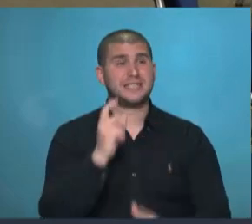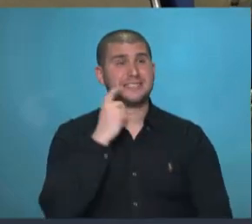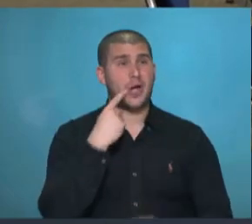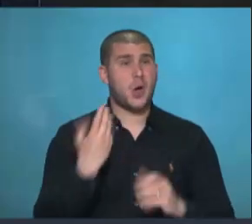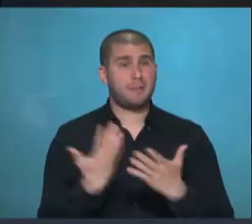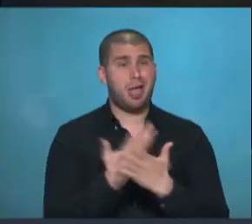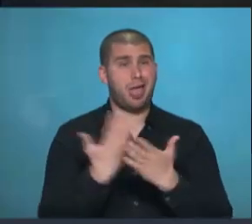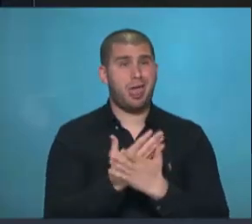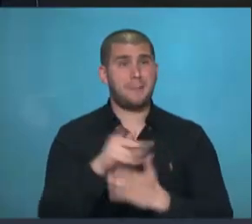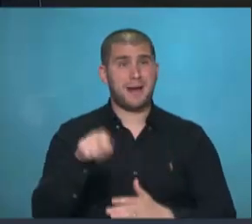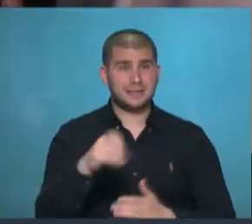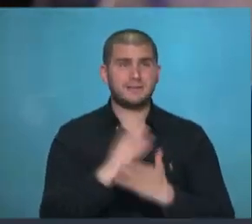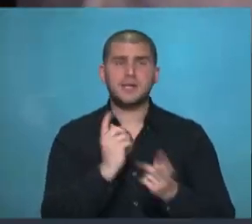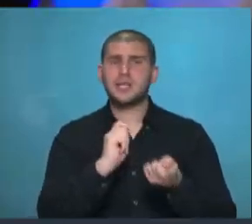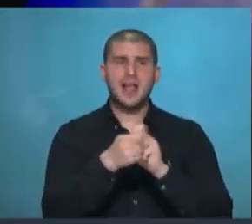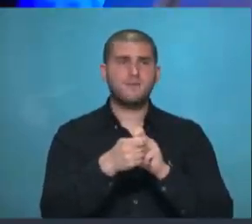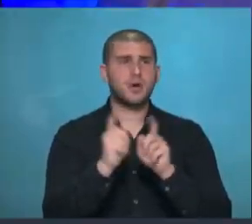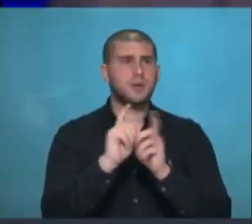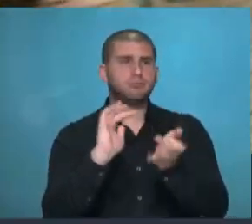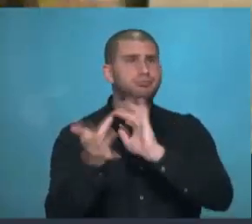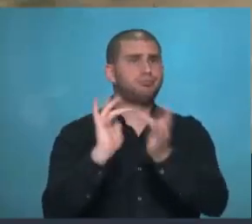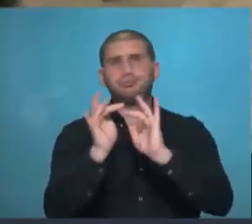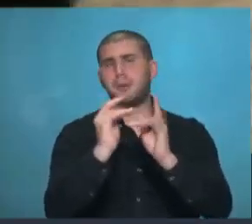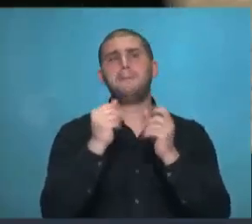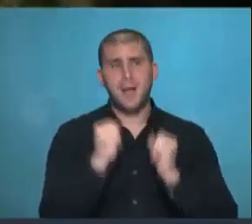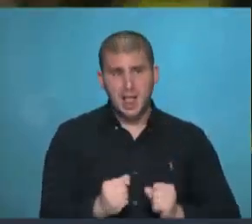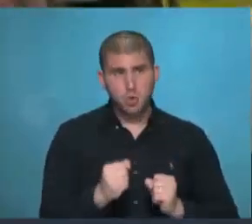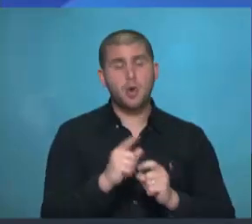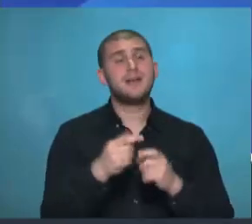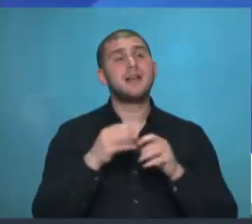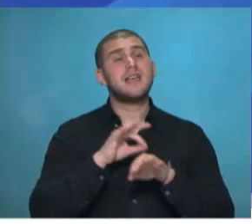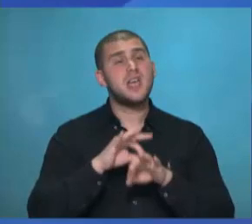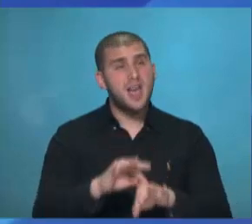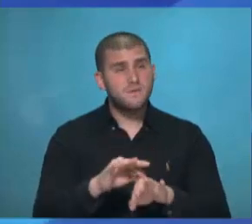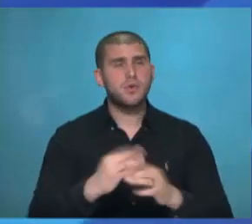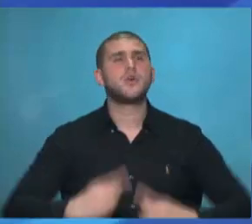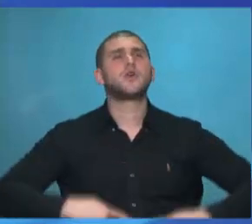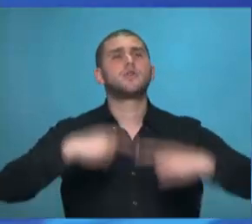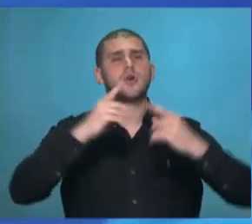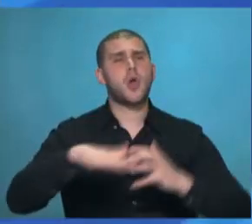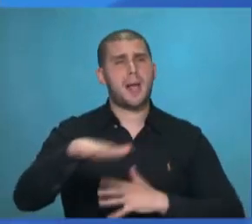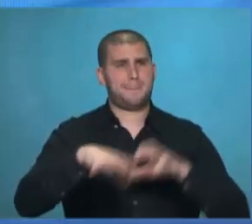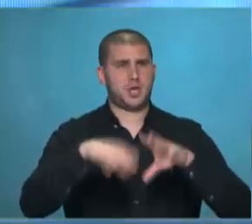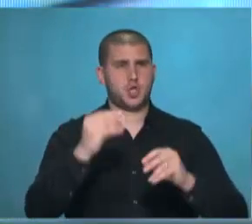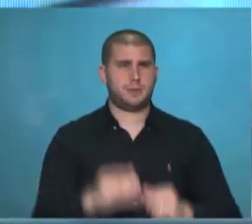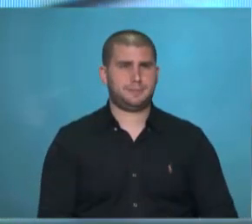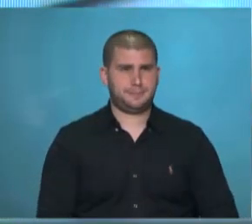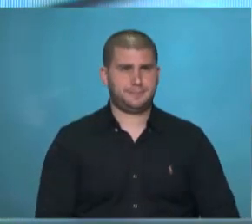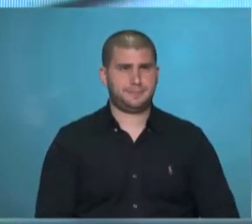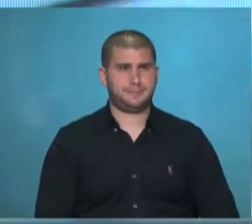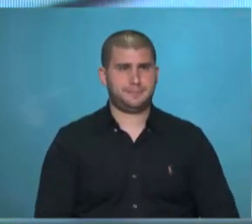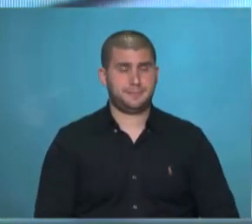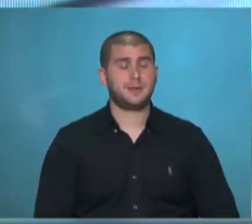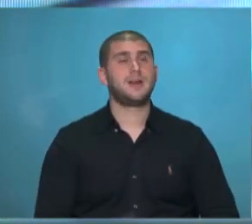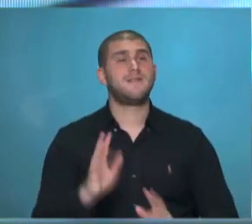היום במשכן התחלפו במעלומות ובעימותים שילוו אותנו לאורך כל מערכת הבחירות.